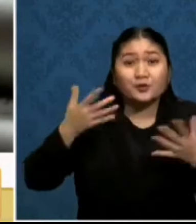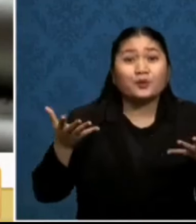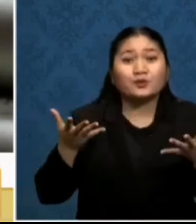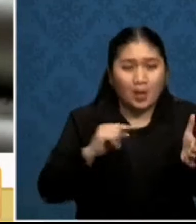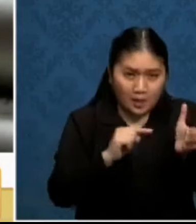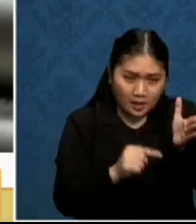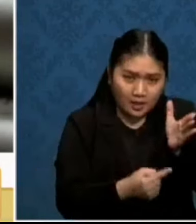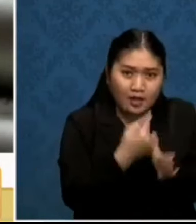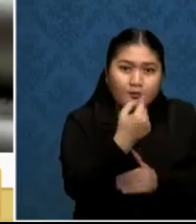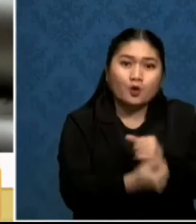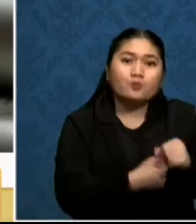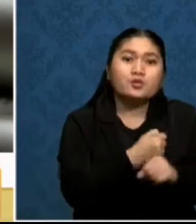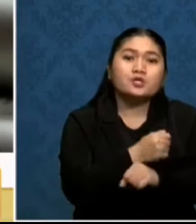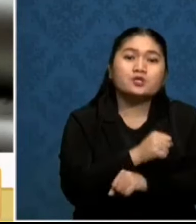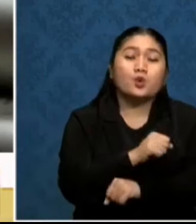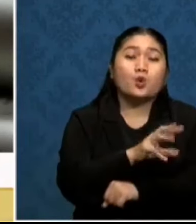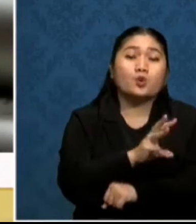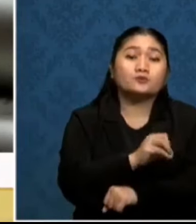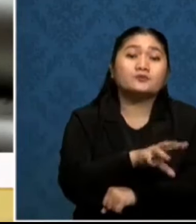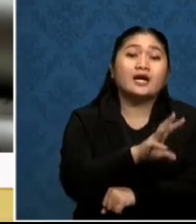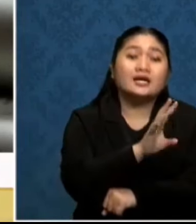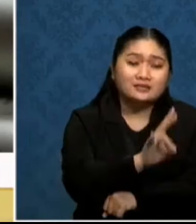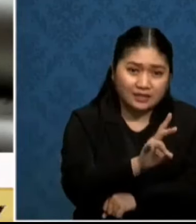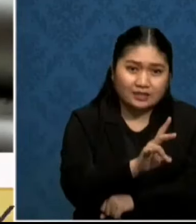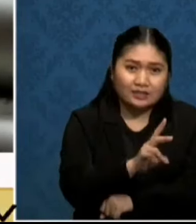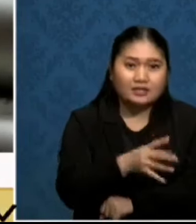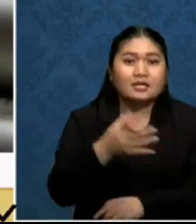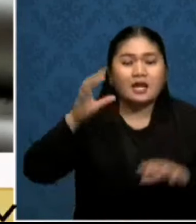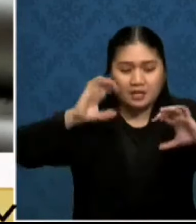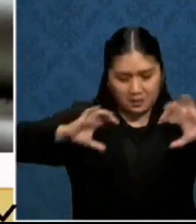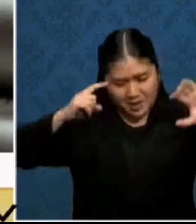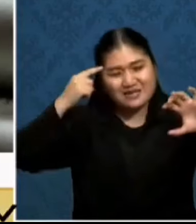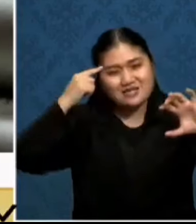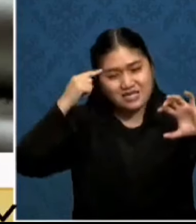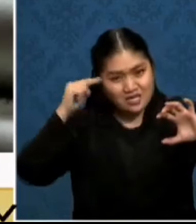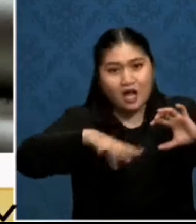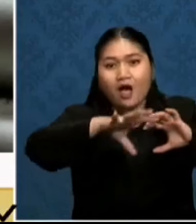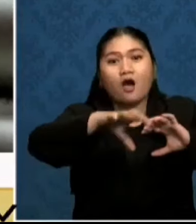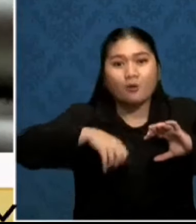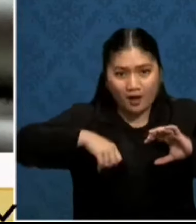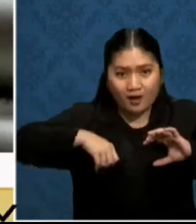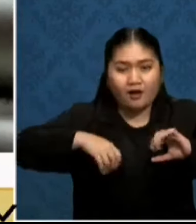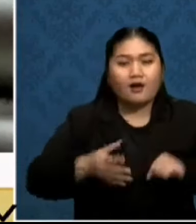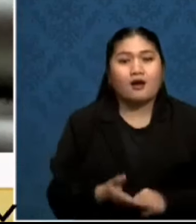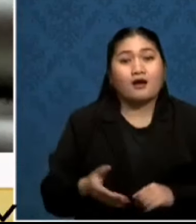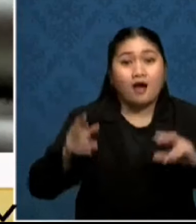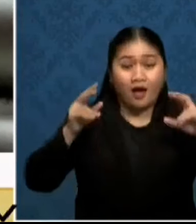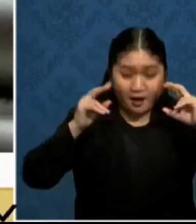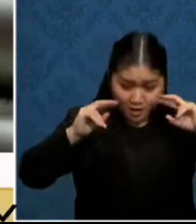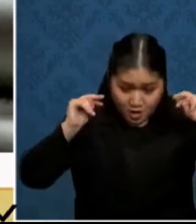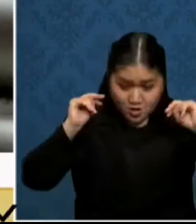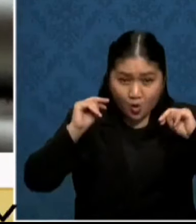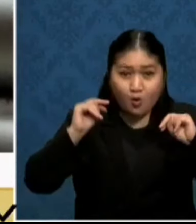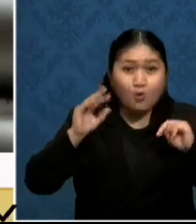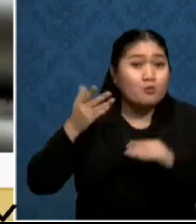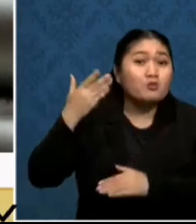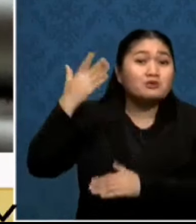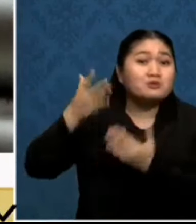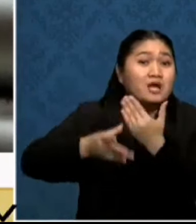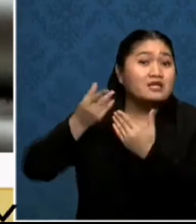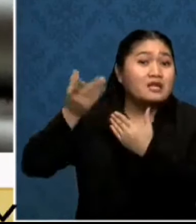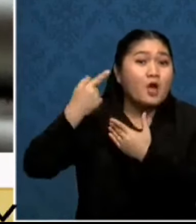67 43,000ล้านที่รัฐบาลหวังว่าจะไปเอามานายกมาตอบกระทู้สัปดาห์ที่